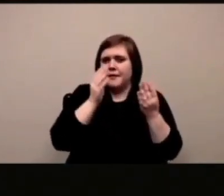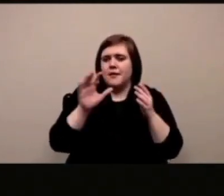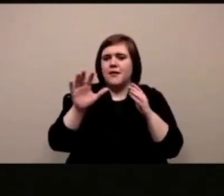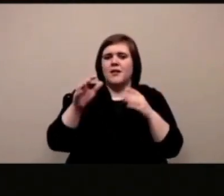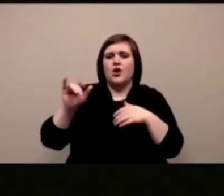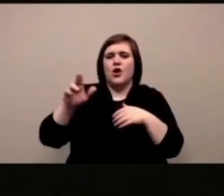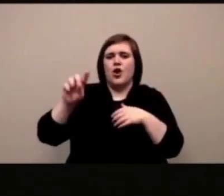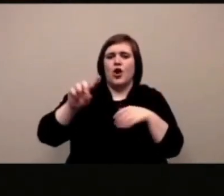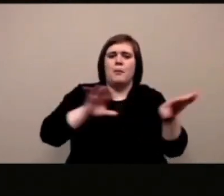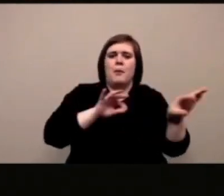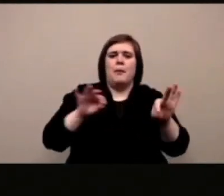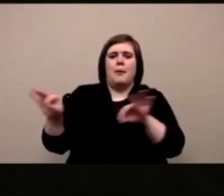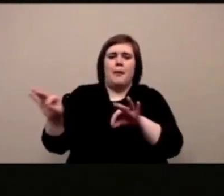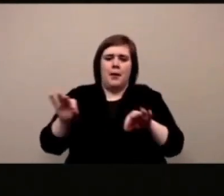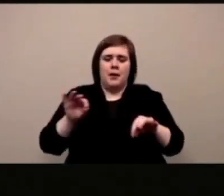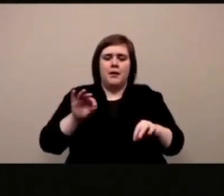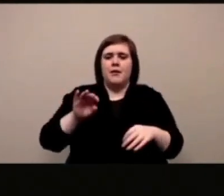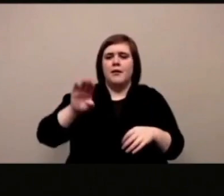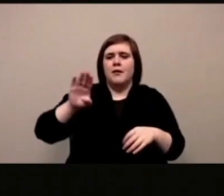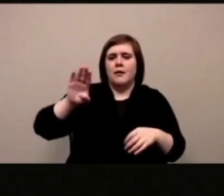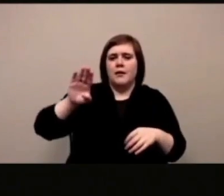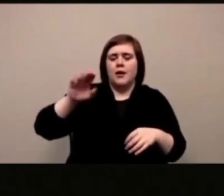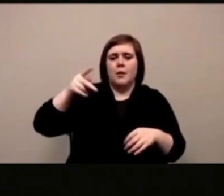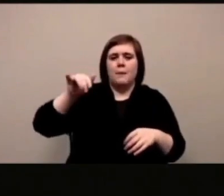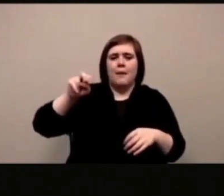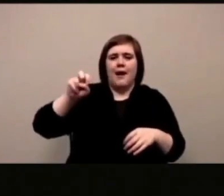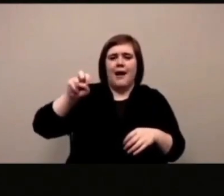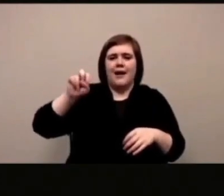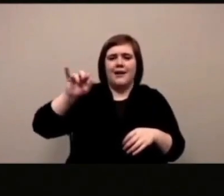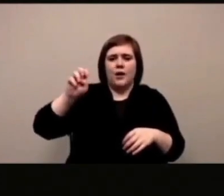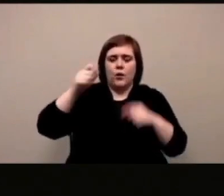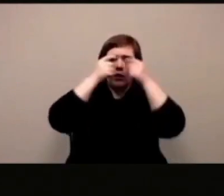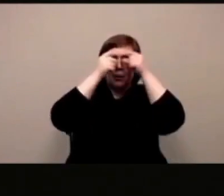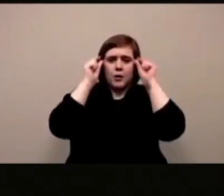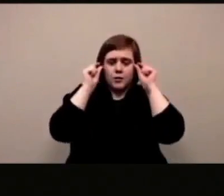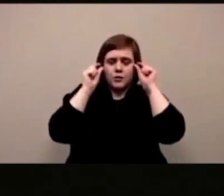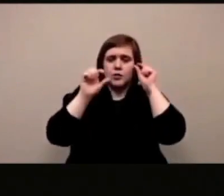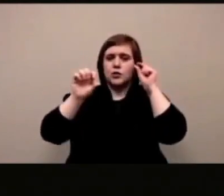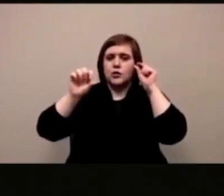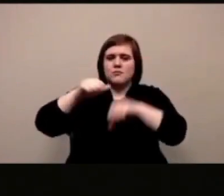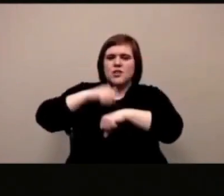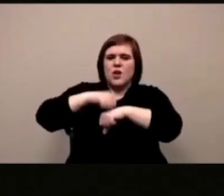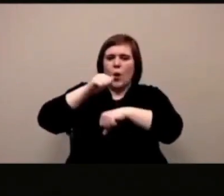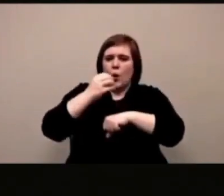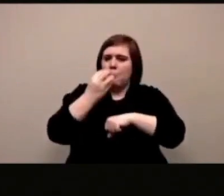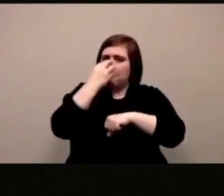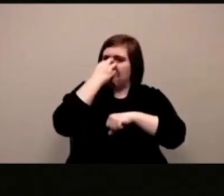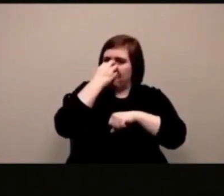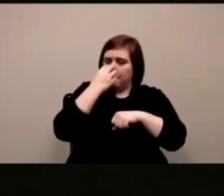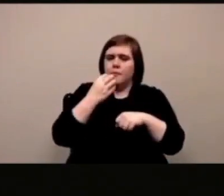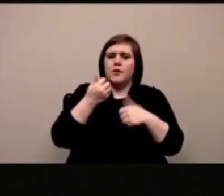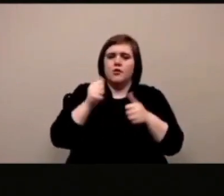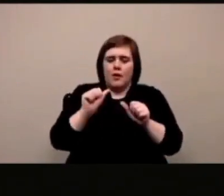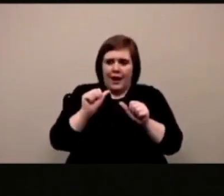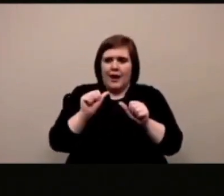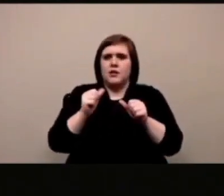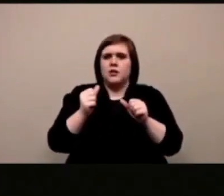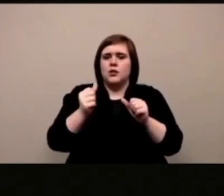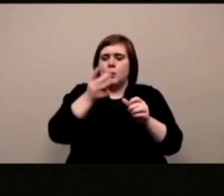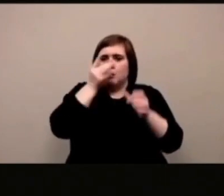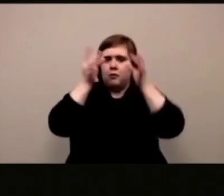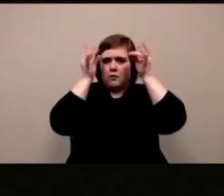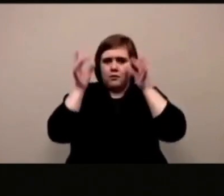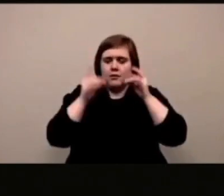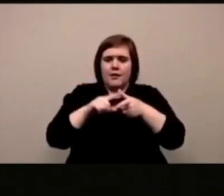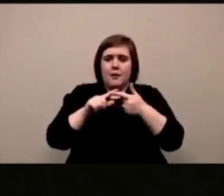ですねあのメイキングフェイスのセッションを行ったのであの